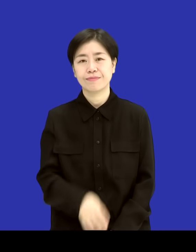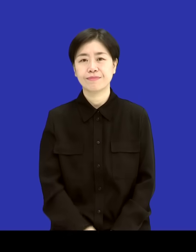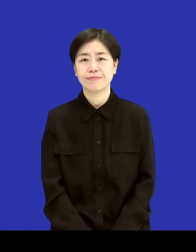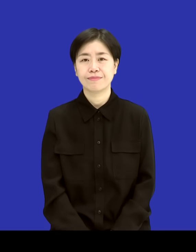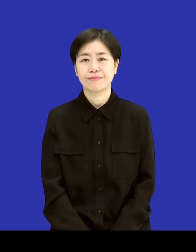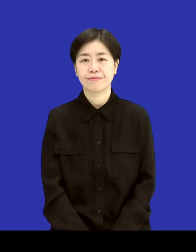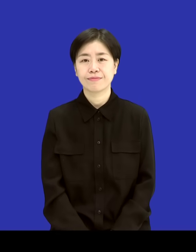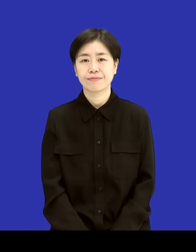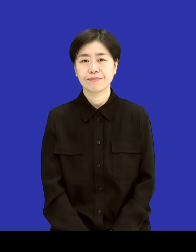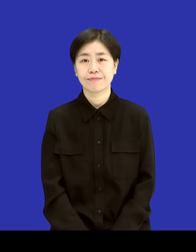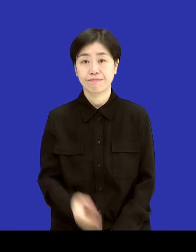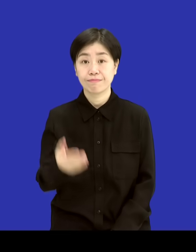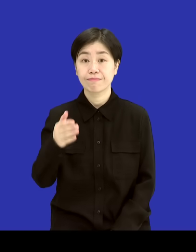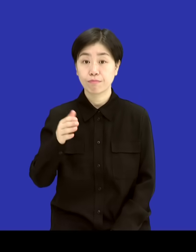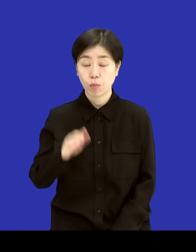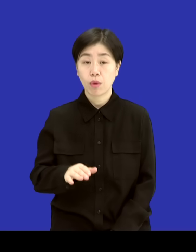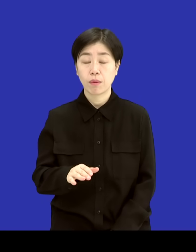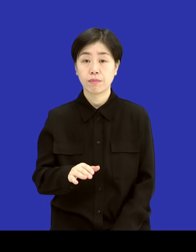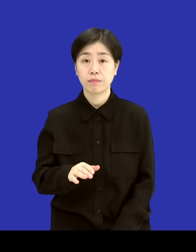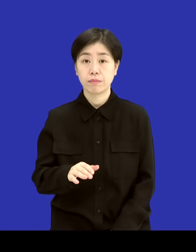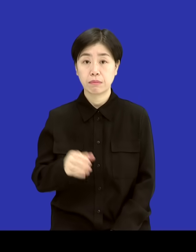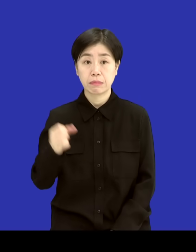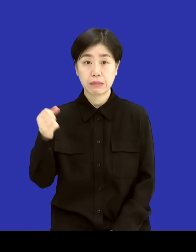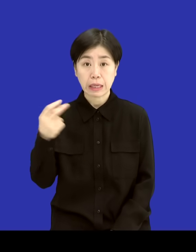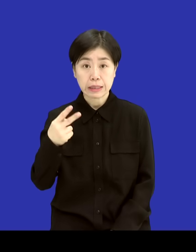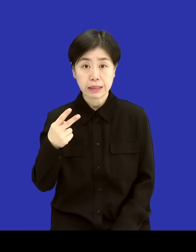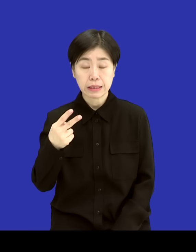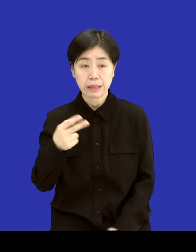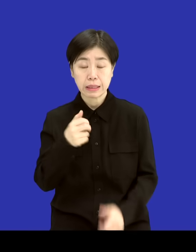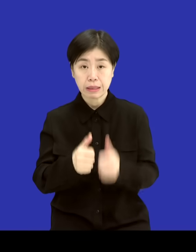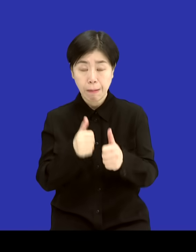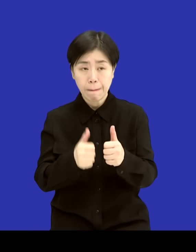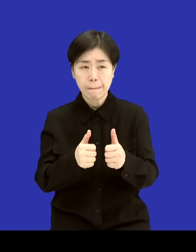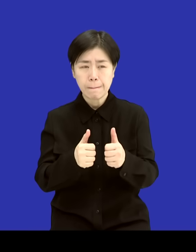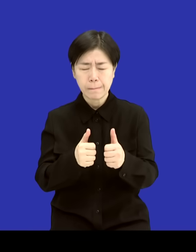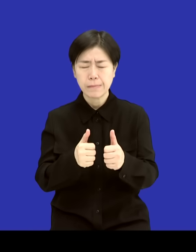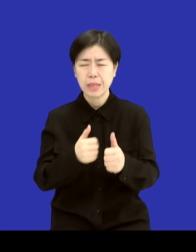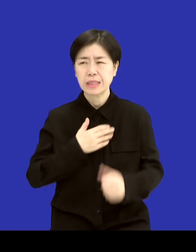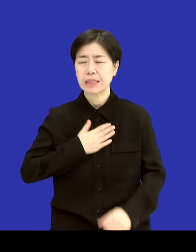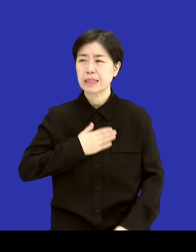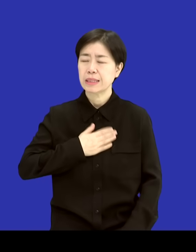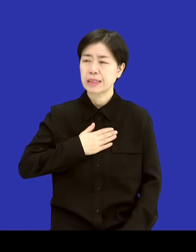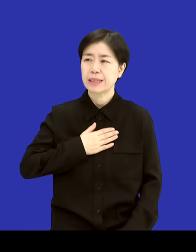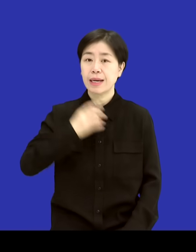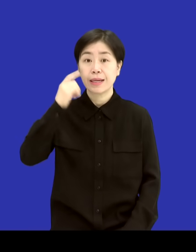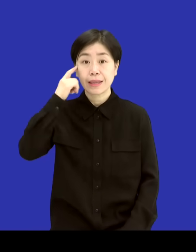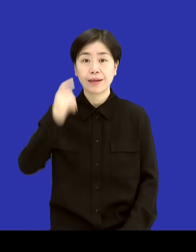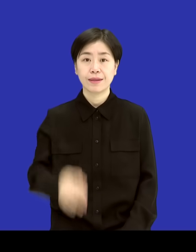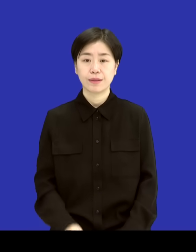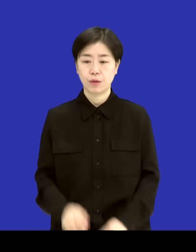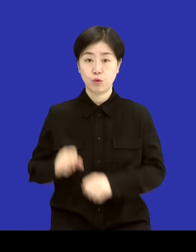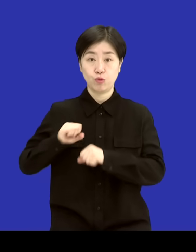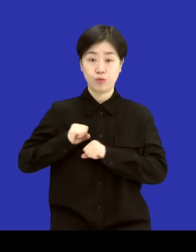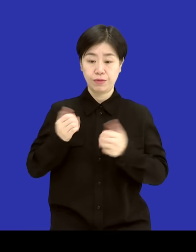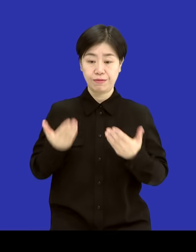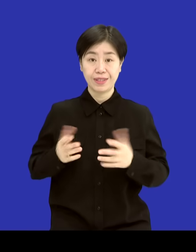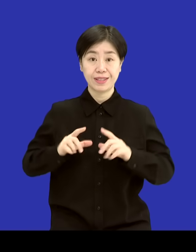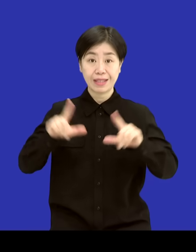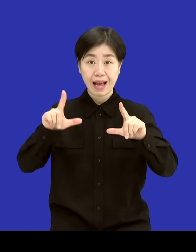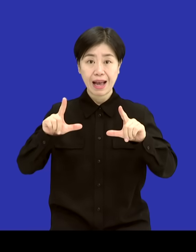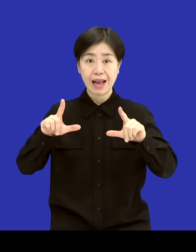한번 오디션을 보라니 한번 봐야겠다 해서 예. 좀 그때 휴가를 다 이제 좀 아껴서